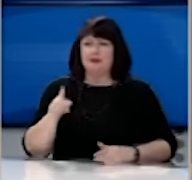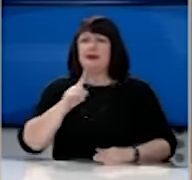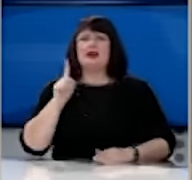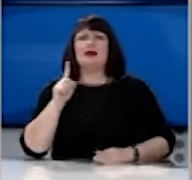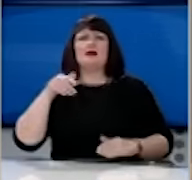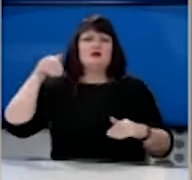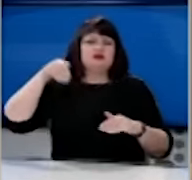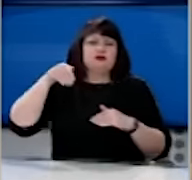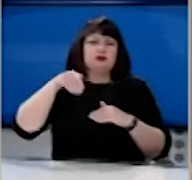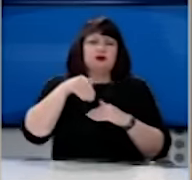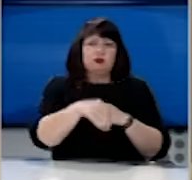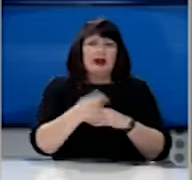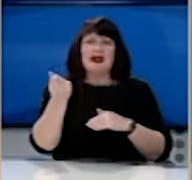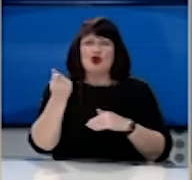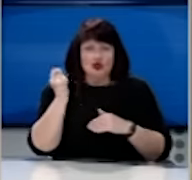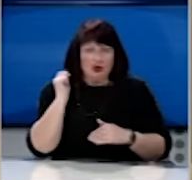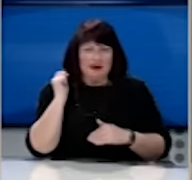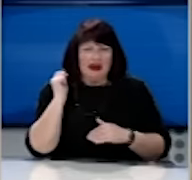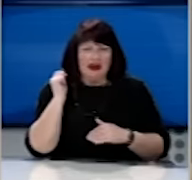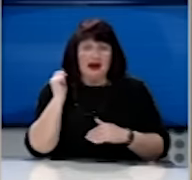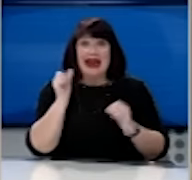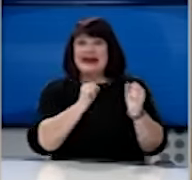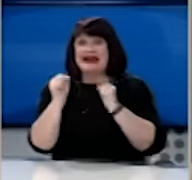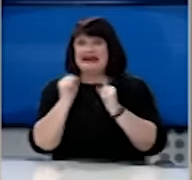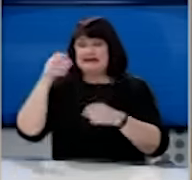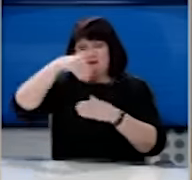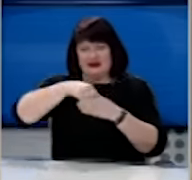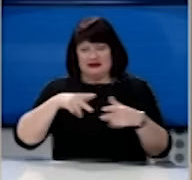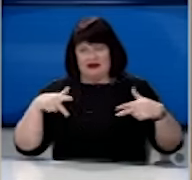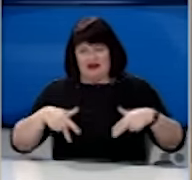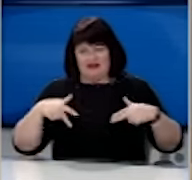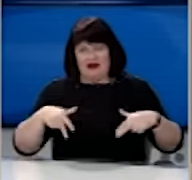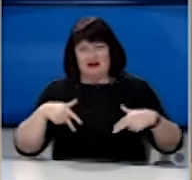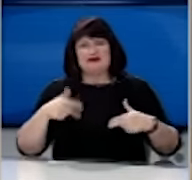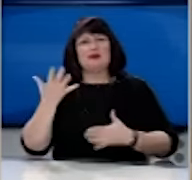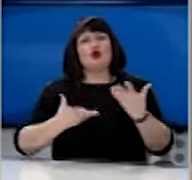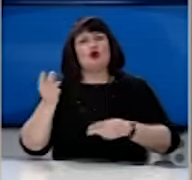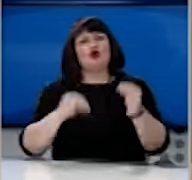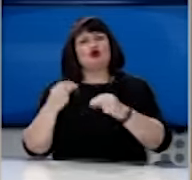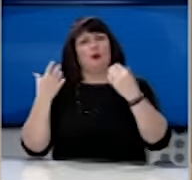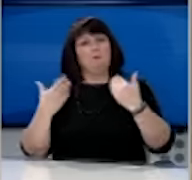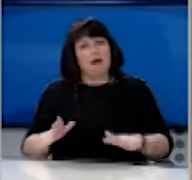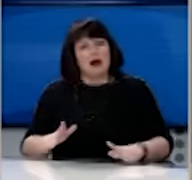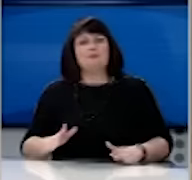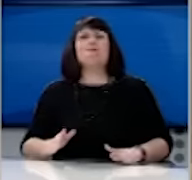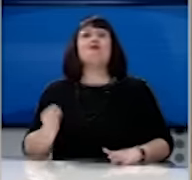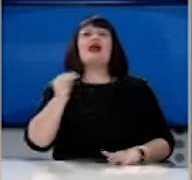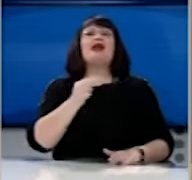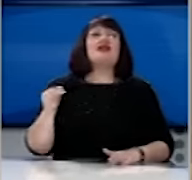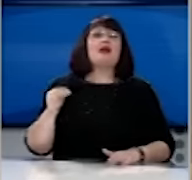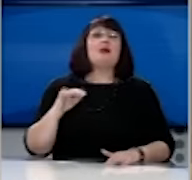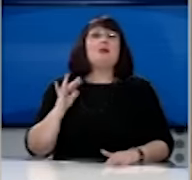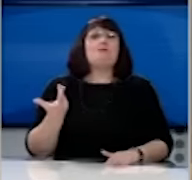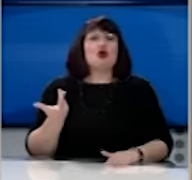σε ύφεση, αλλά πέρασε και κυβερνητική κρίση με αφορμή την ψήφιση του προϋπολογισμού της, με ζητούμενο το πώς